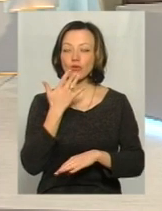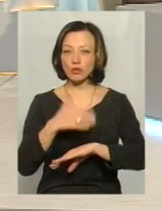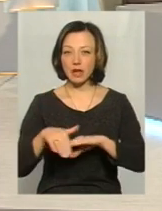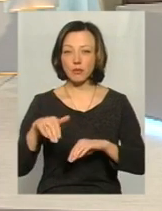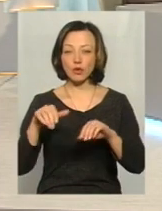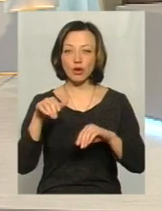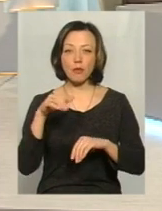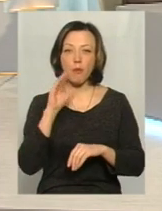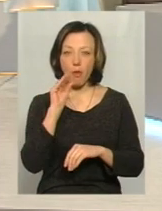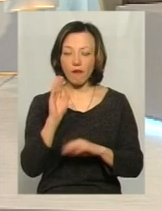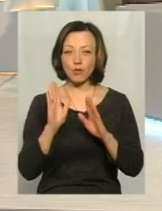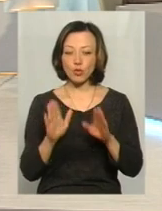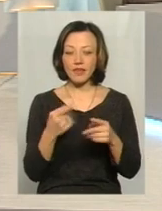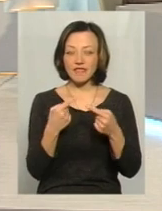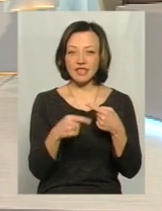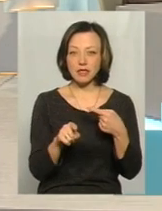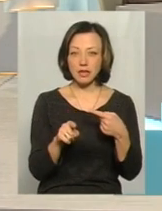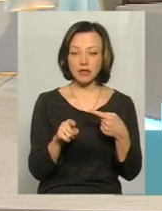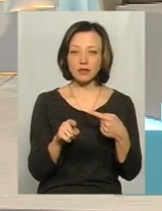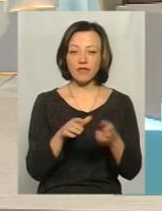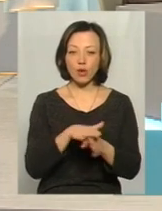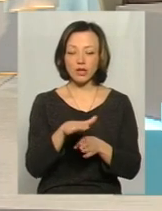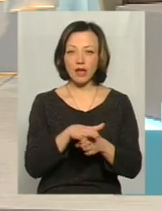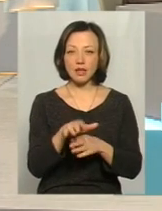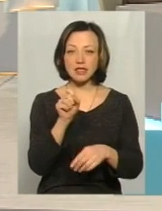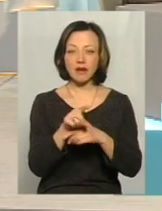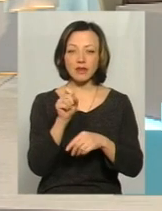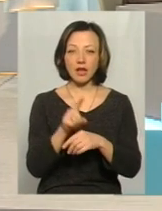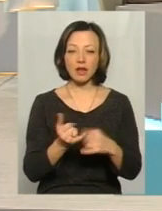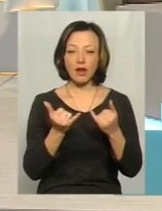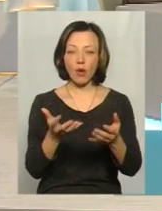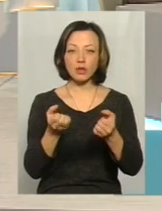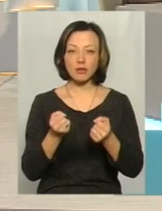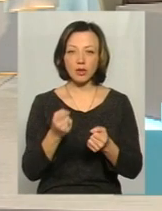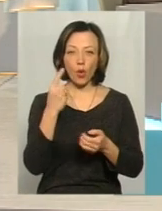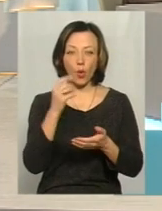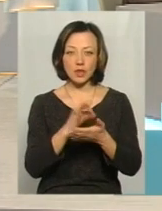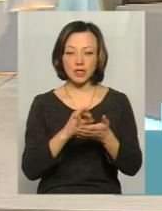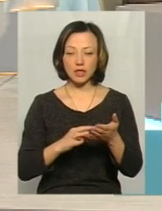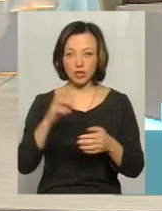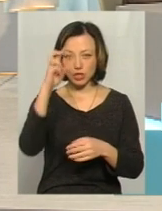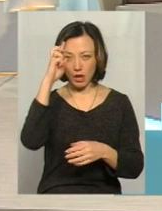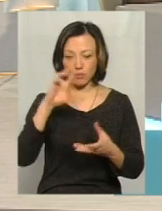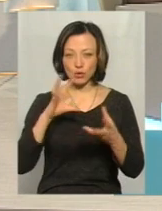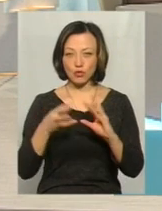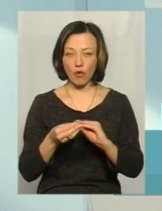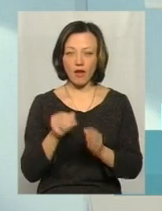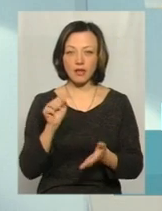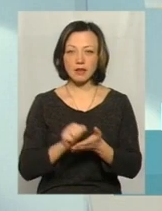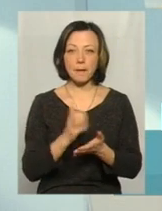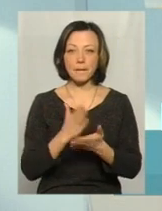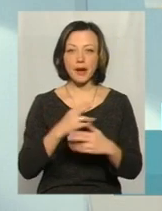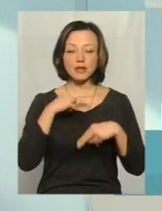мови, буде відрізнятися виконання тестових завдань для отримання оцінки по державній підсумковій атестації. Мається